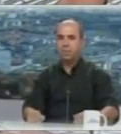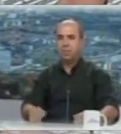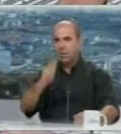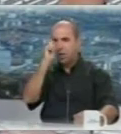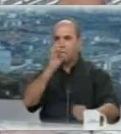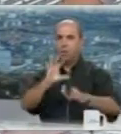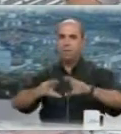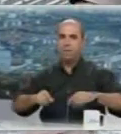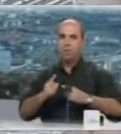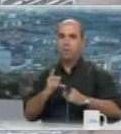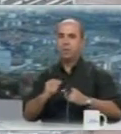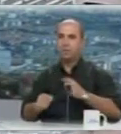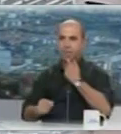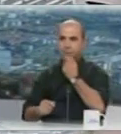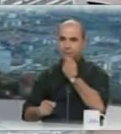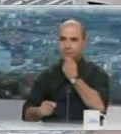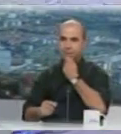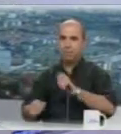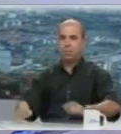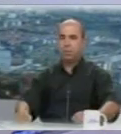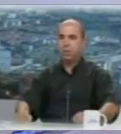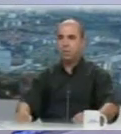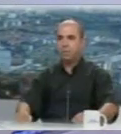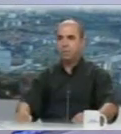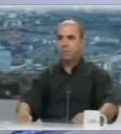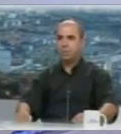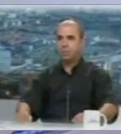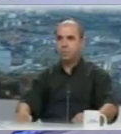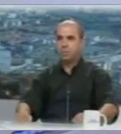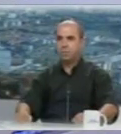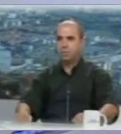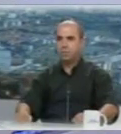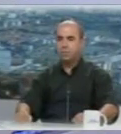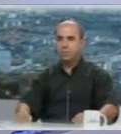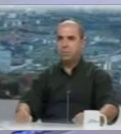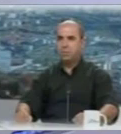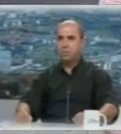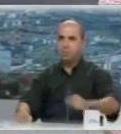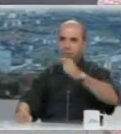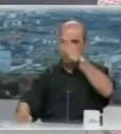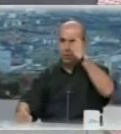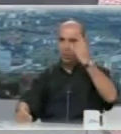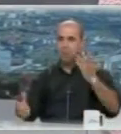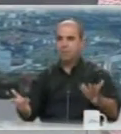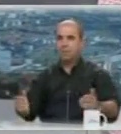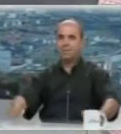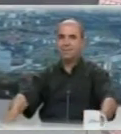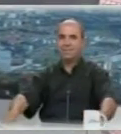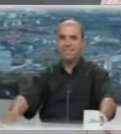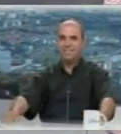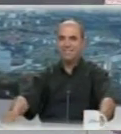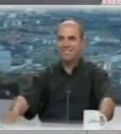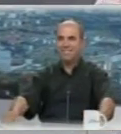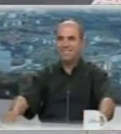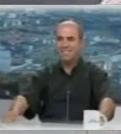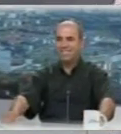مشاهدين راكم تتابعونا. ونسيمة كانت وعدتنا بطبق تاع طائر سمان نجيبوا لهنا ونشويوه مع الشيف ياسين إن شاء الله إن